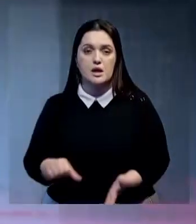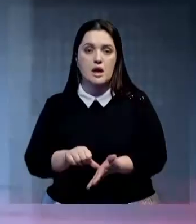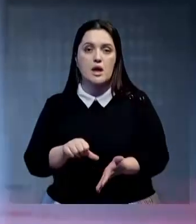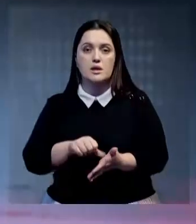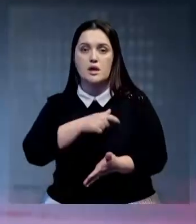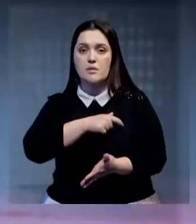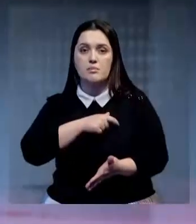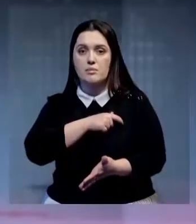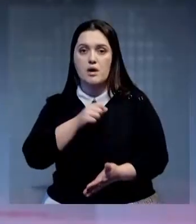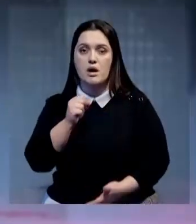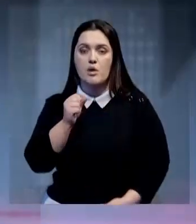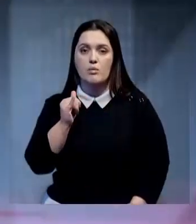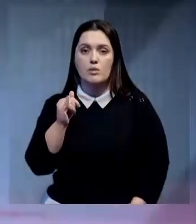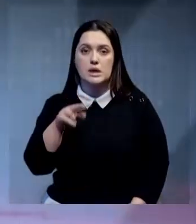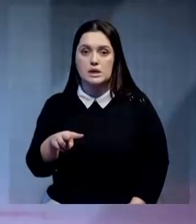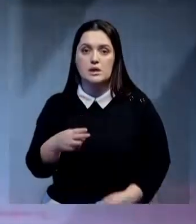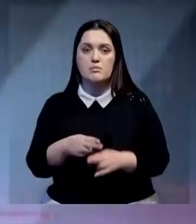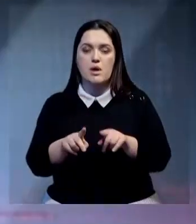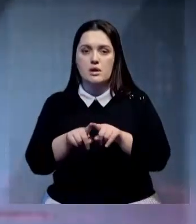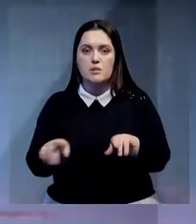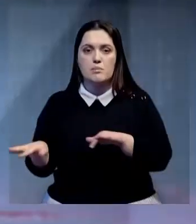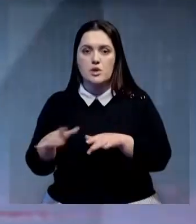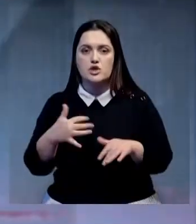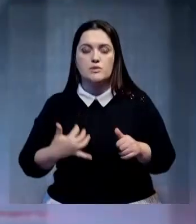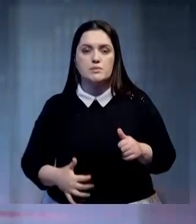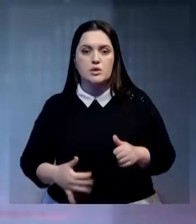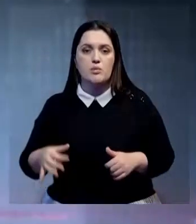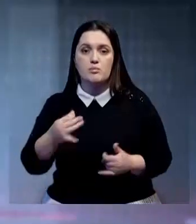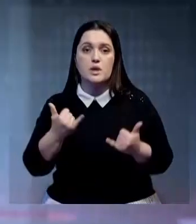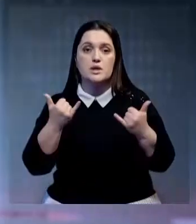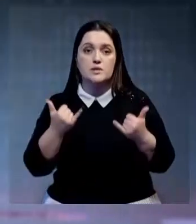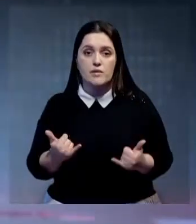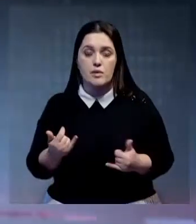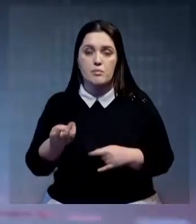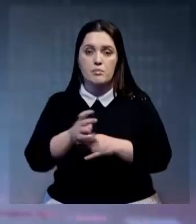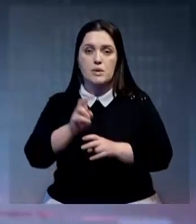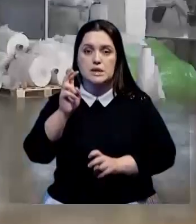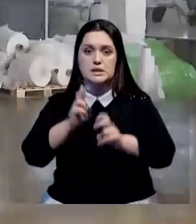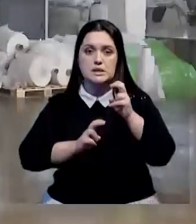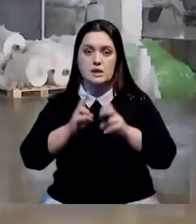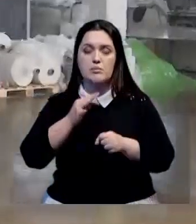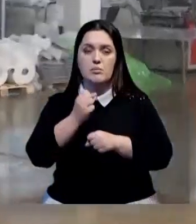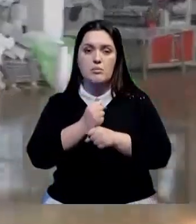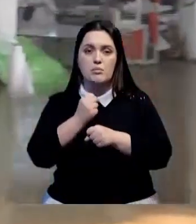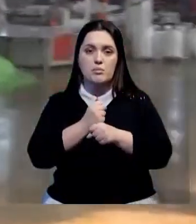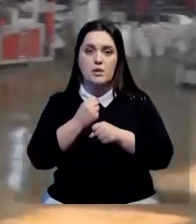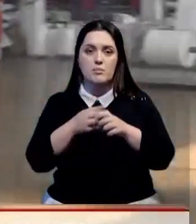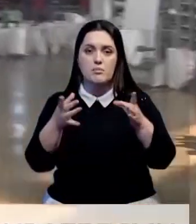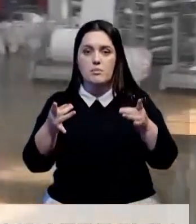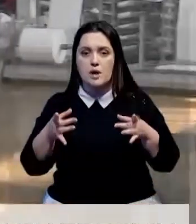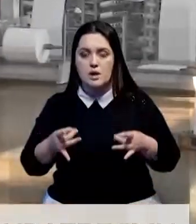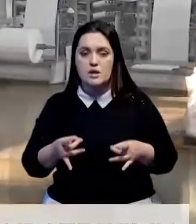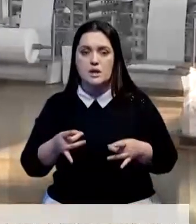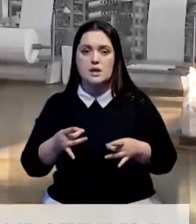Кандидаты в депутаты от партии «АОЛ» продолжают агитационную кампанию в Жамбылской области. Сегодня партийцы побывали на заводе по